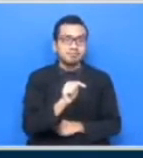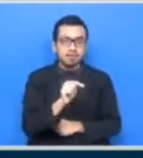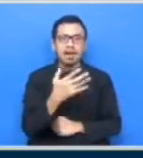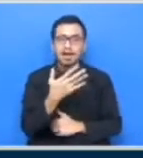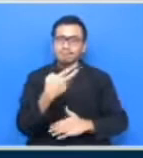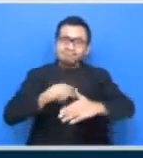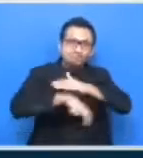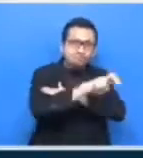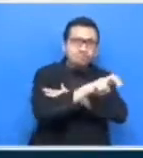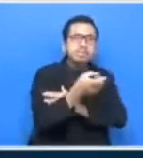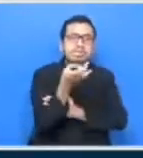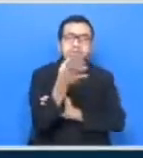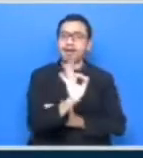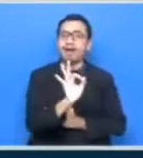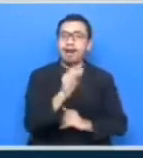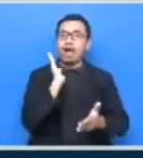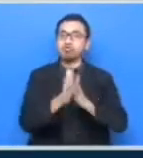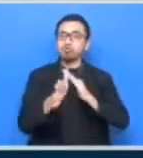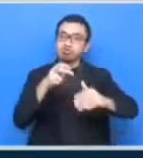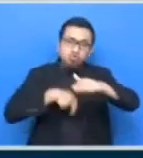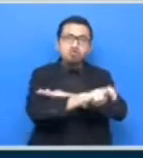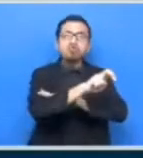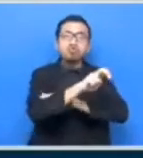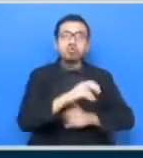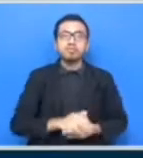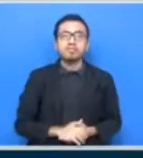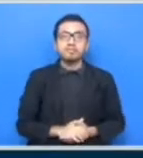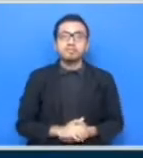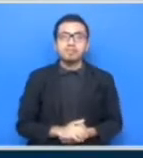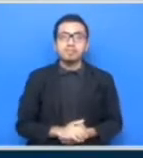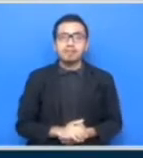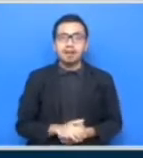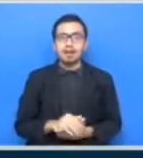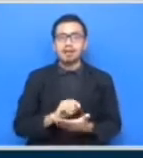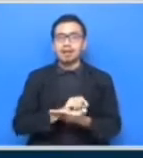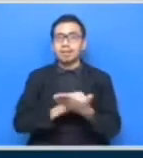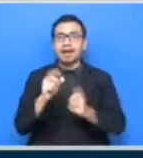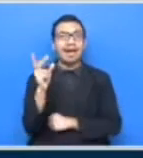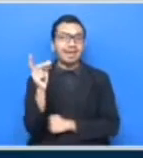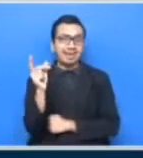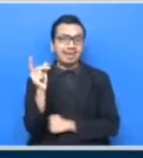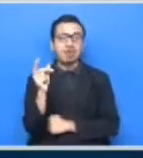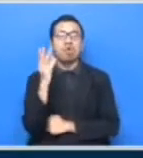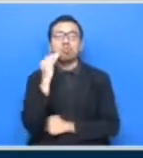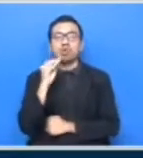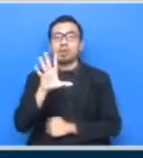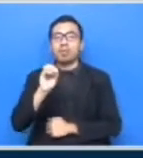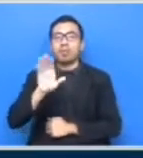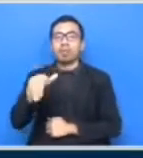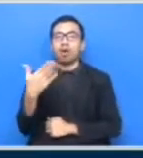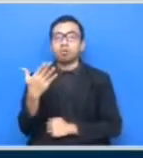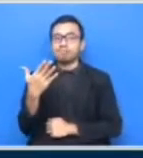tanpa izin kedua ini bersamaan saudara Rajab umur 59 tahun juga meninggalkan kota Palu dalam